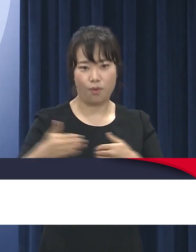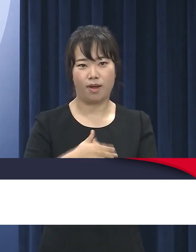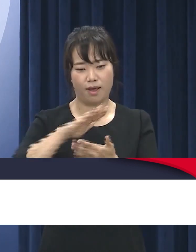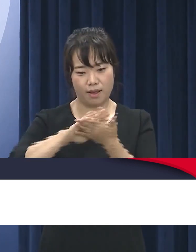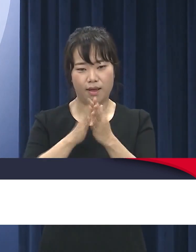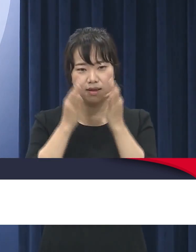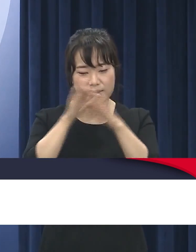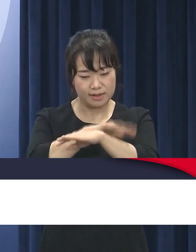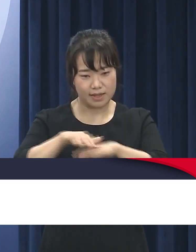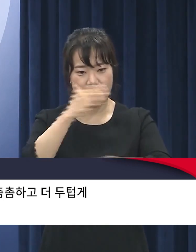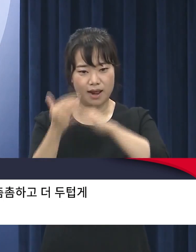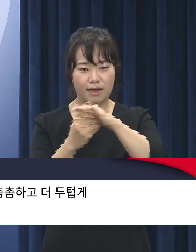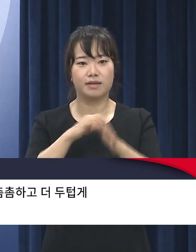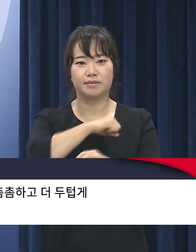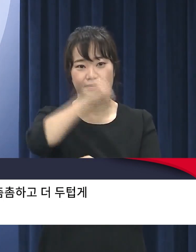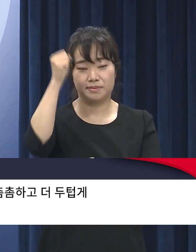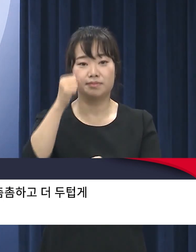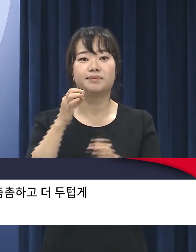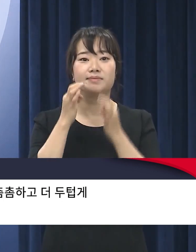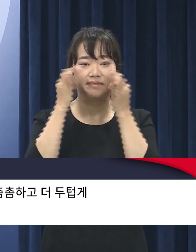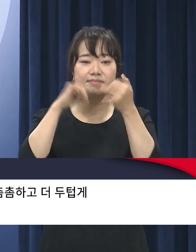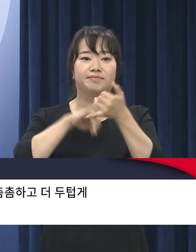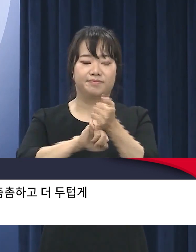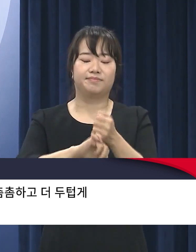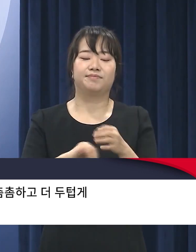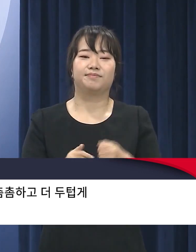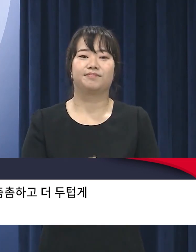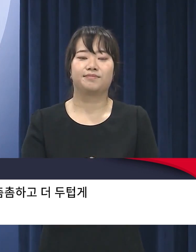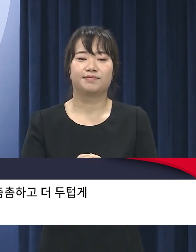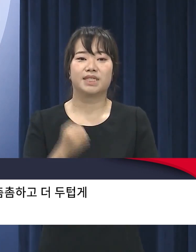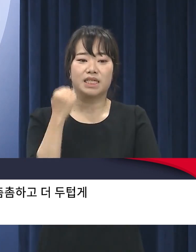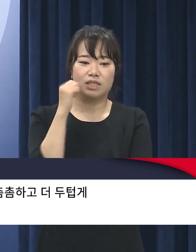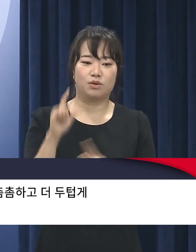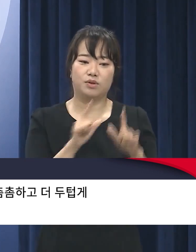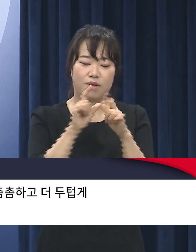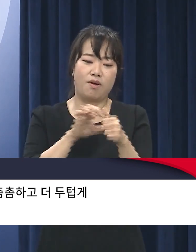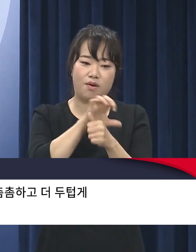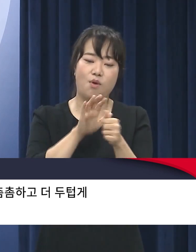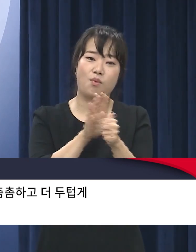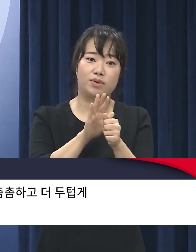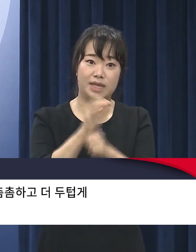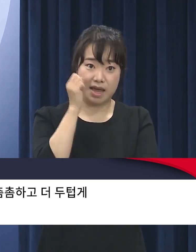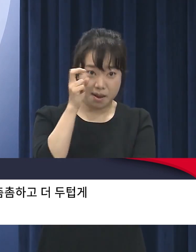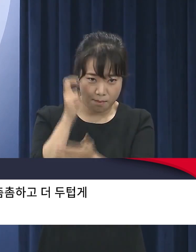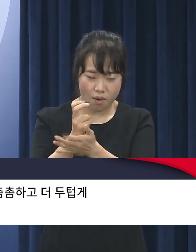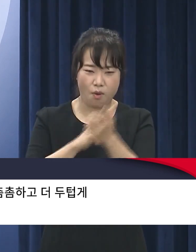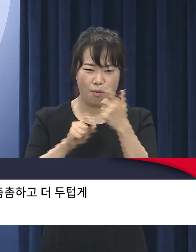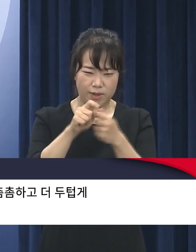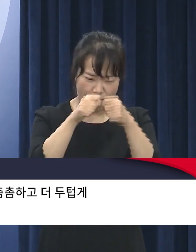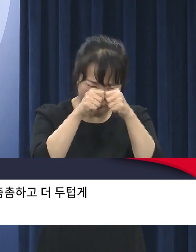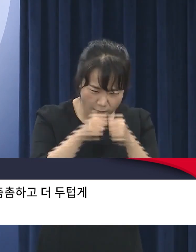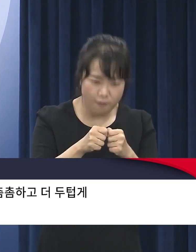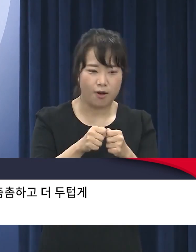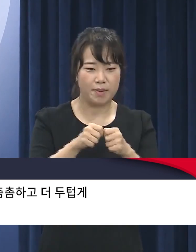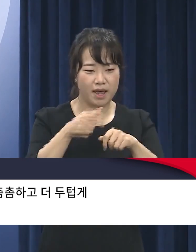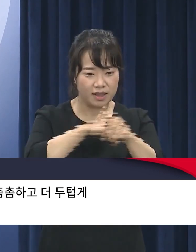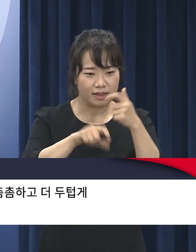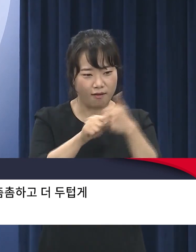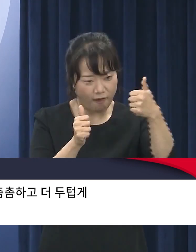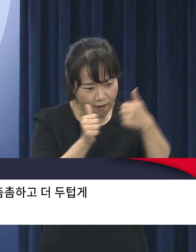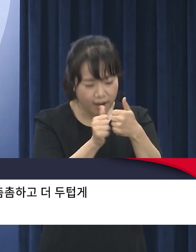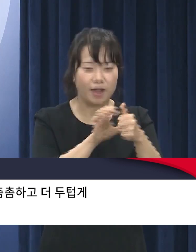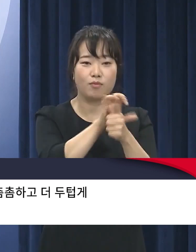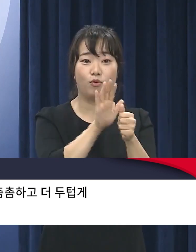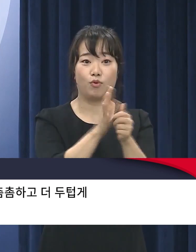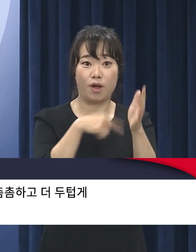차질 없이 시행하겠습니다. 기초생활보장 제도가 우리 사회의 어려운 분들을 더 촘촘하고 더 두텁게 지켜드릴